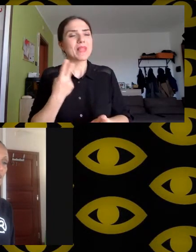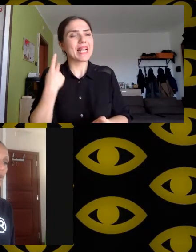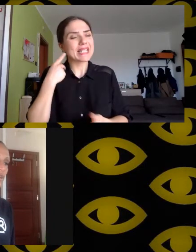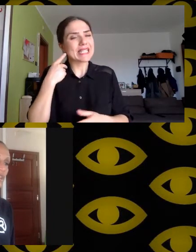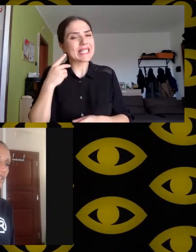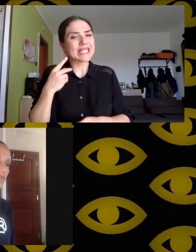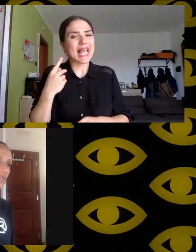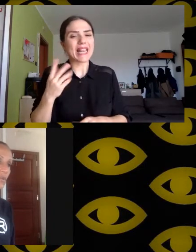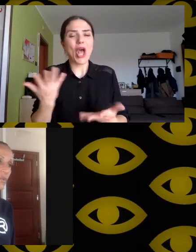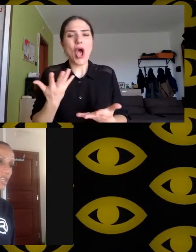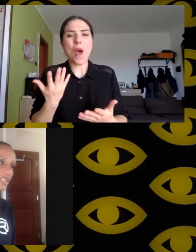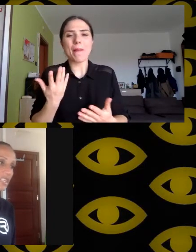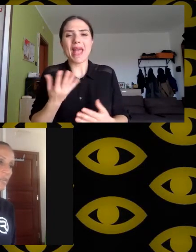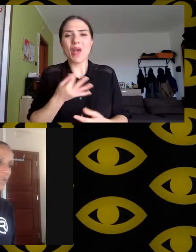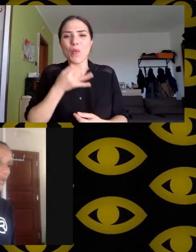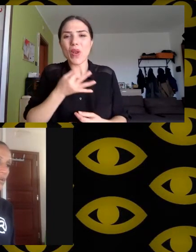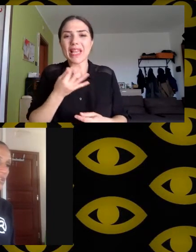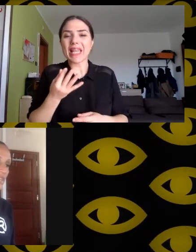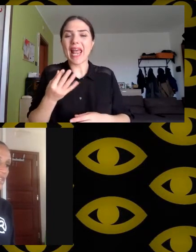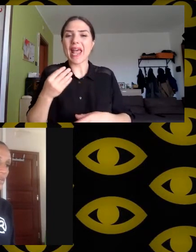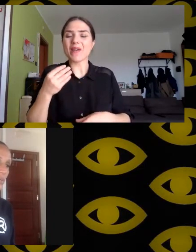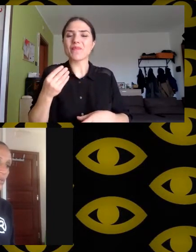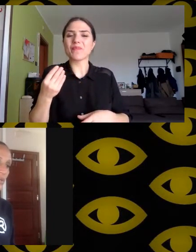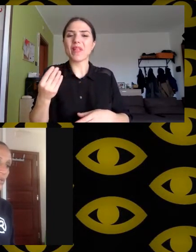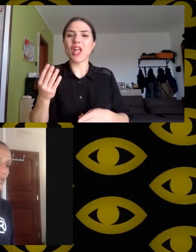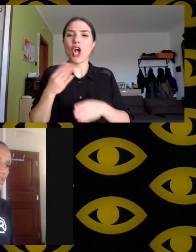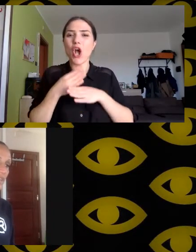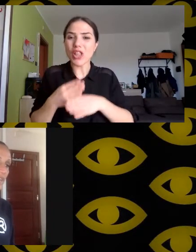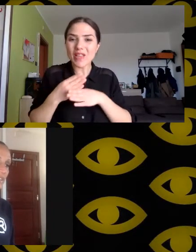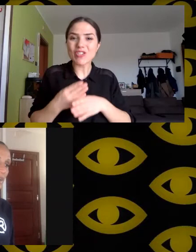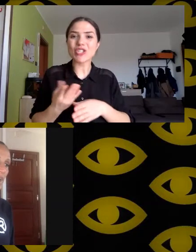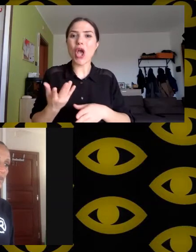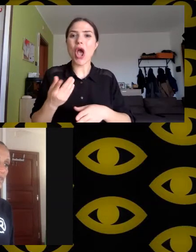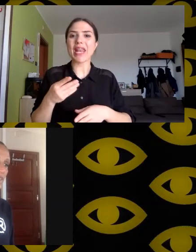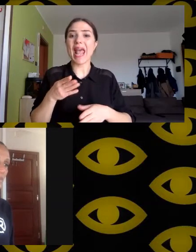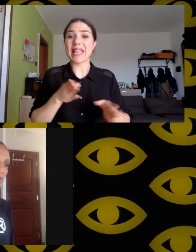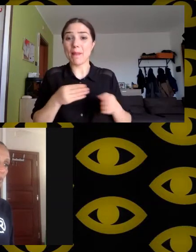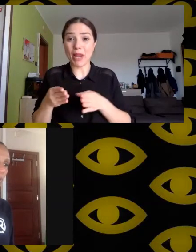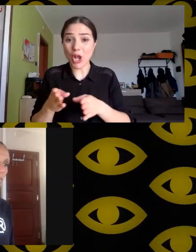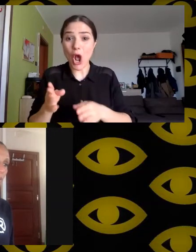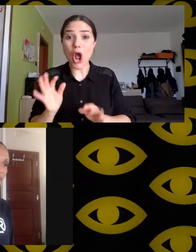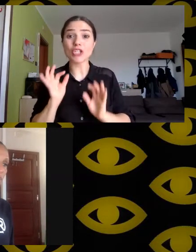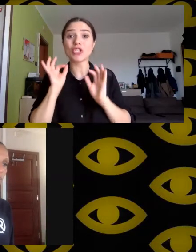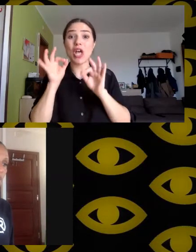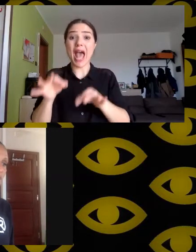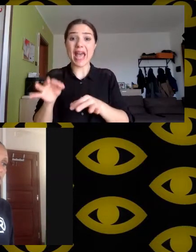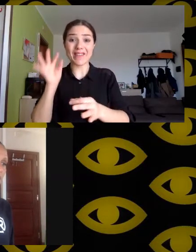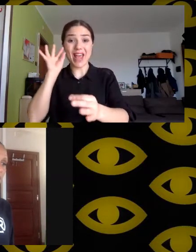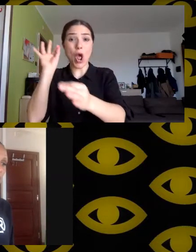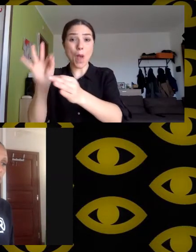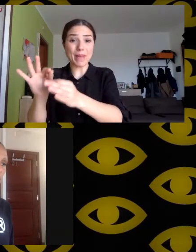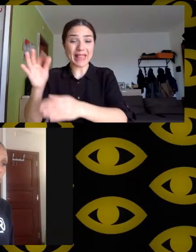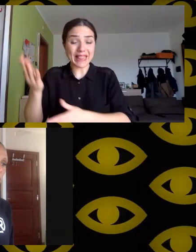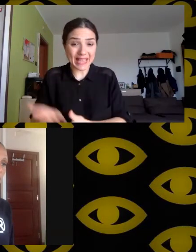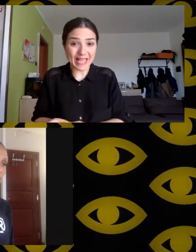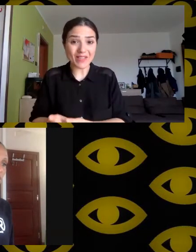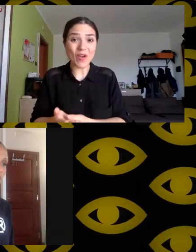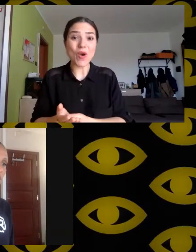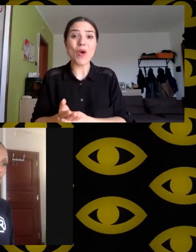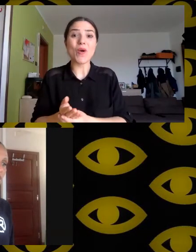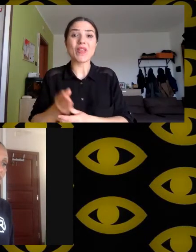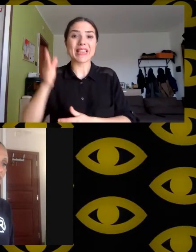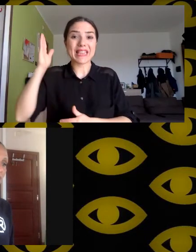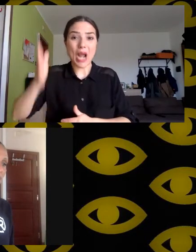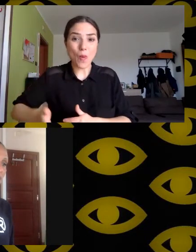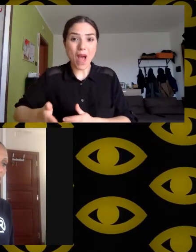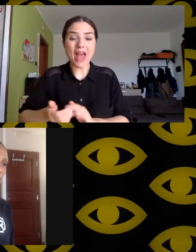integrazione, condivisione, perché condividere un percorso, arrivare al traguardo insieme al tuo compagno di viaggio di quel momento,